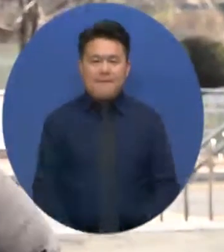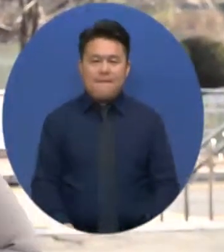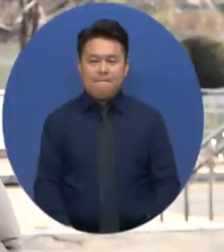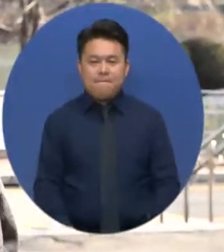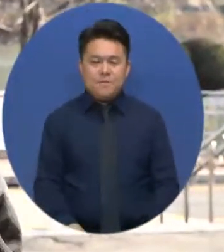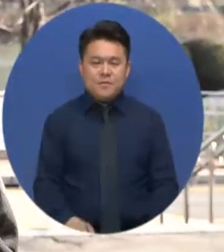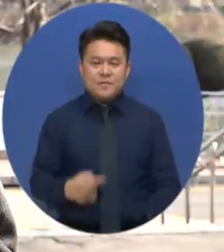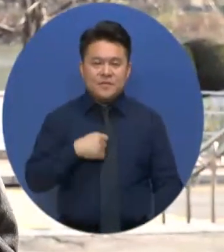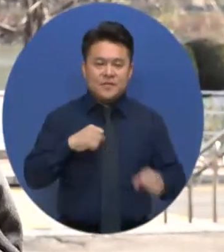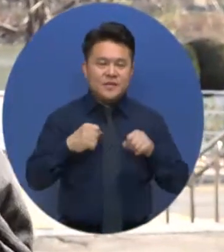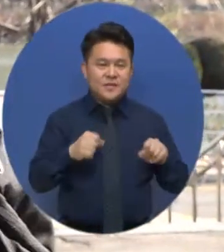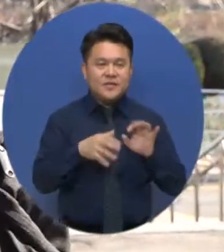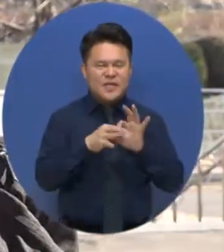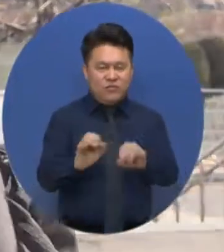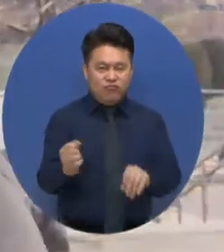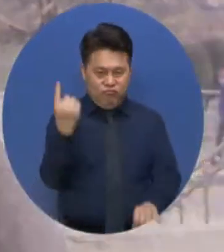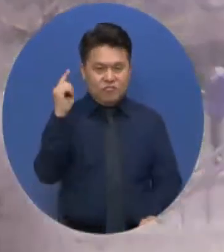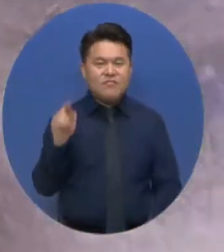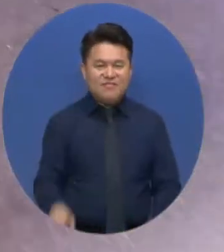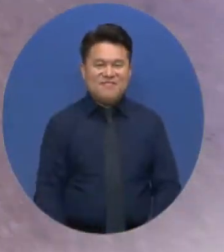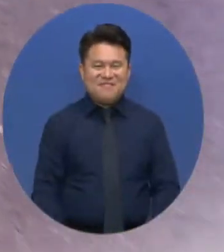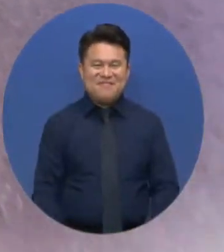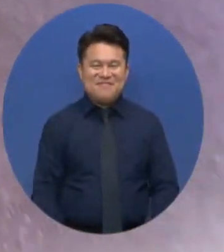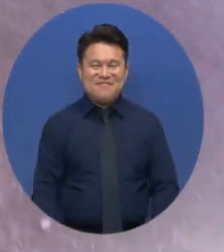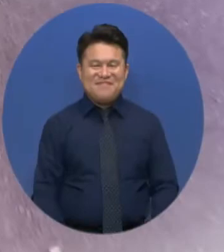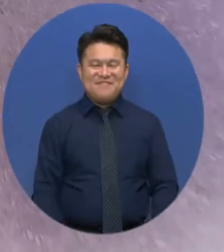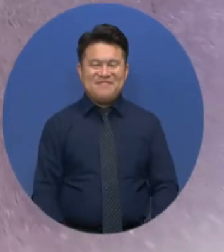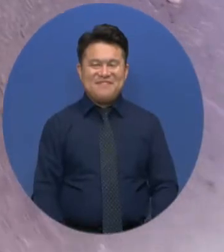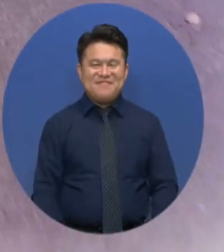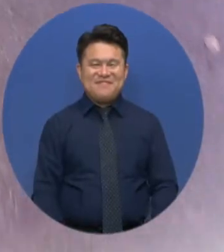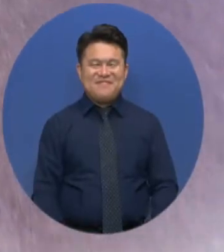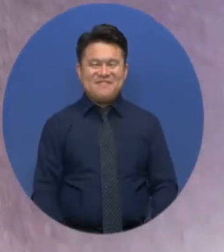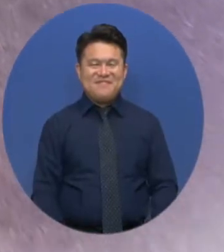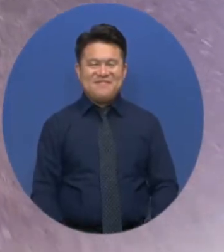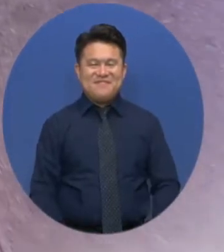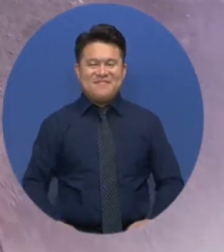멈추지 못하게 하는 원동력이랄까?